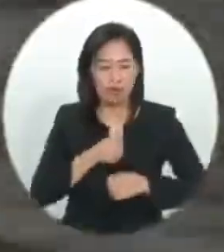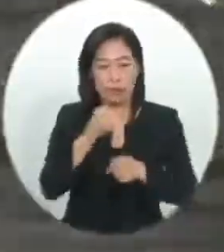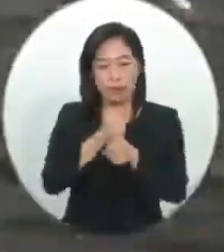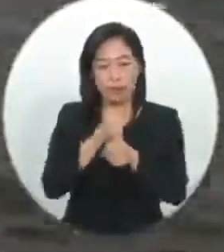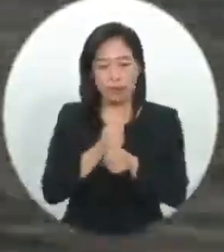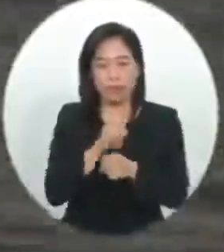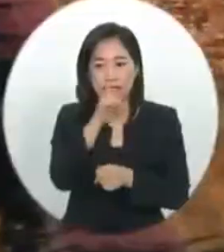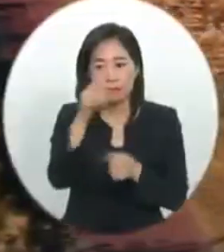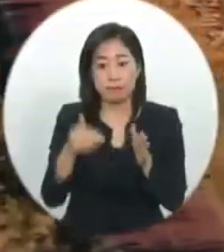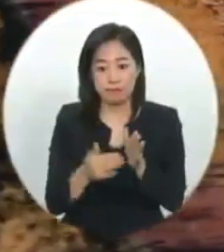주문했습니다